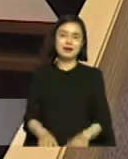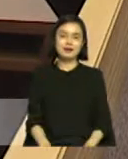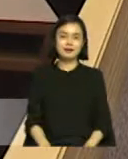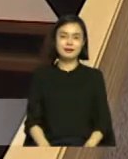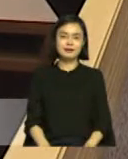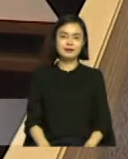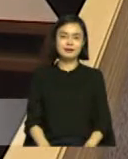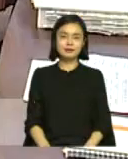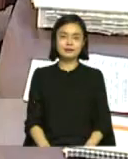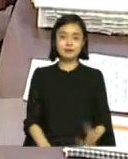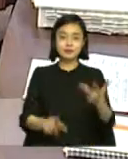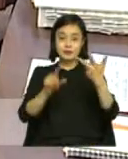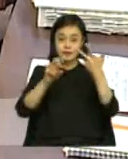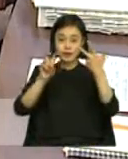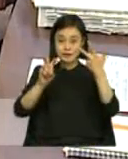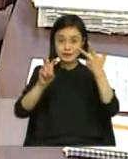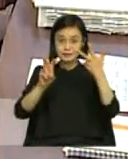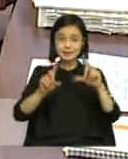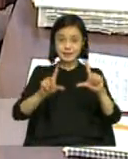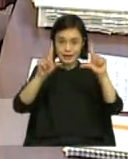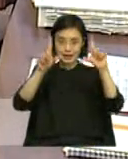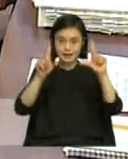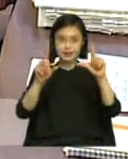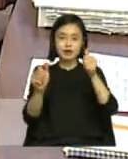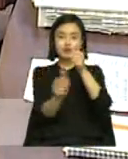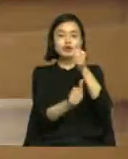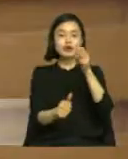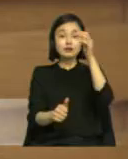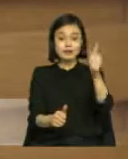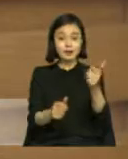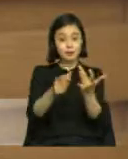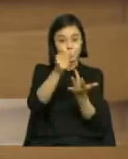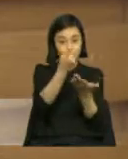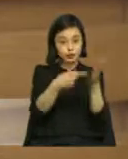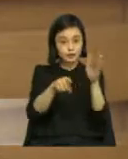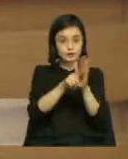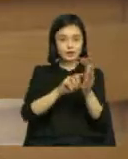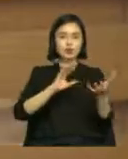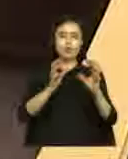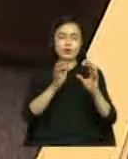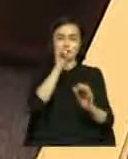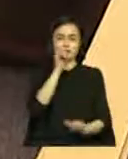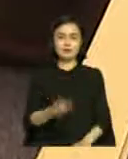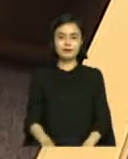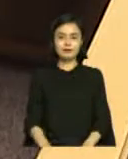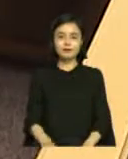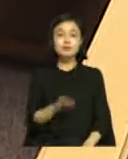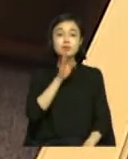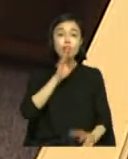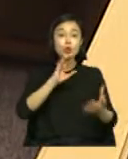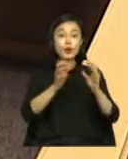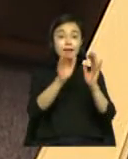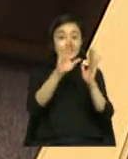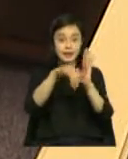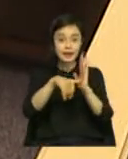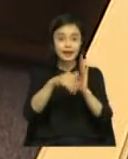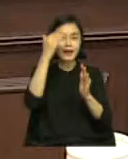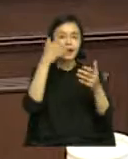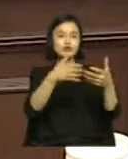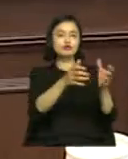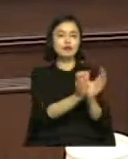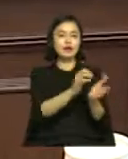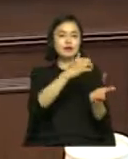원구성의 마지막 실타래인 상임위원장을 선출하기 위한 본회의가 열렸습니다. 본회의엔 자유한국당 5명의 의원